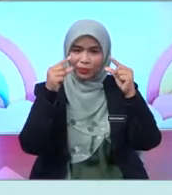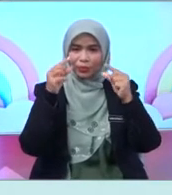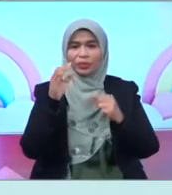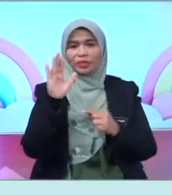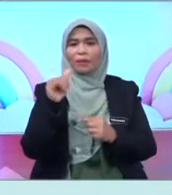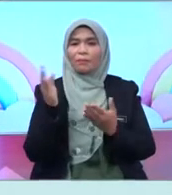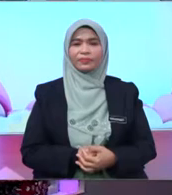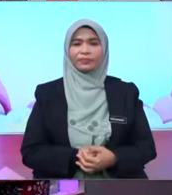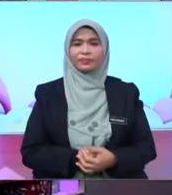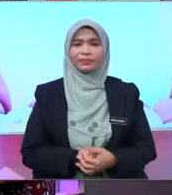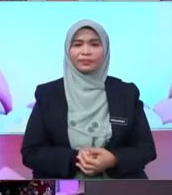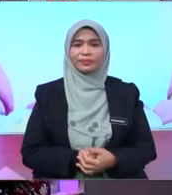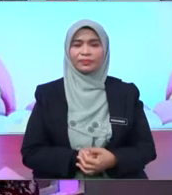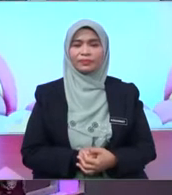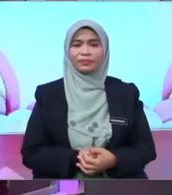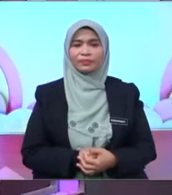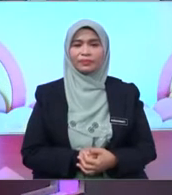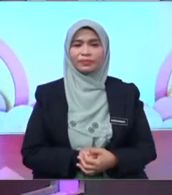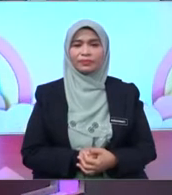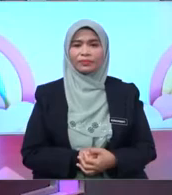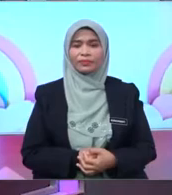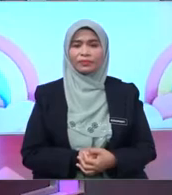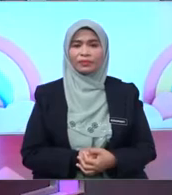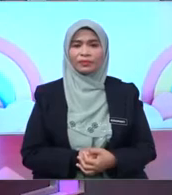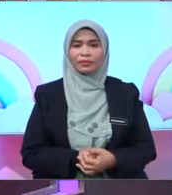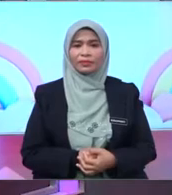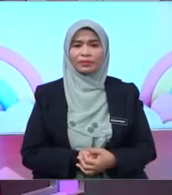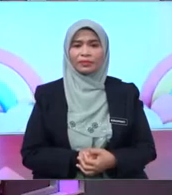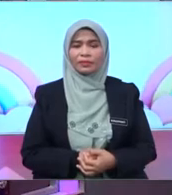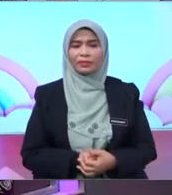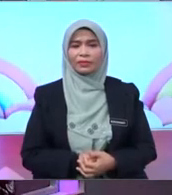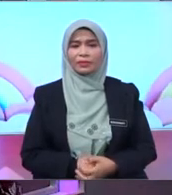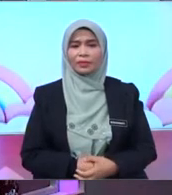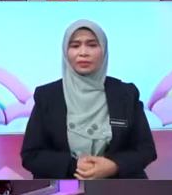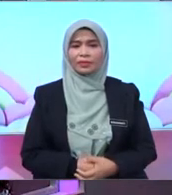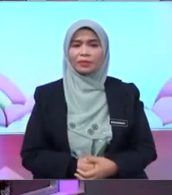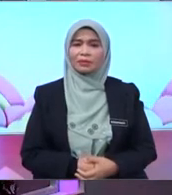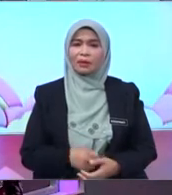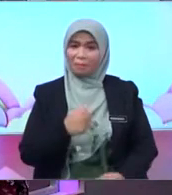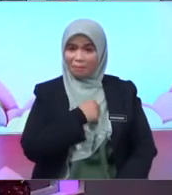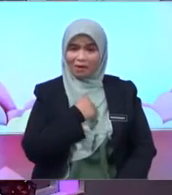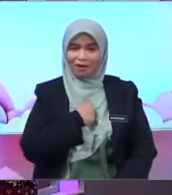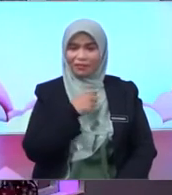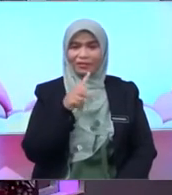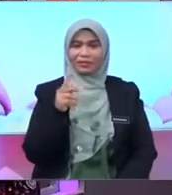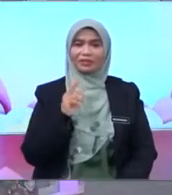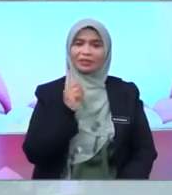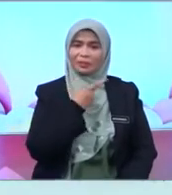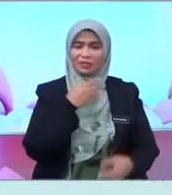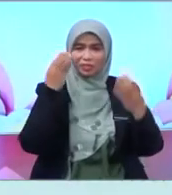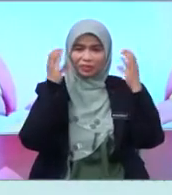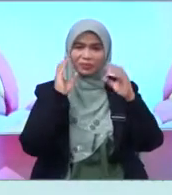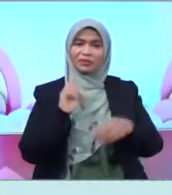oke kini yang terakhir Oke maafkan kami Cikgu Kami tidak akan